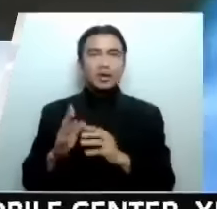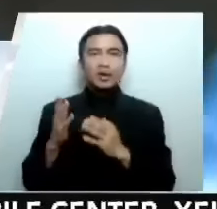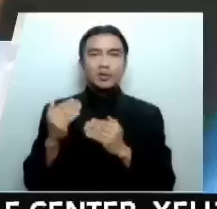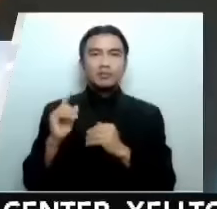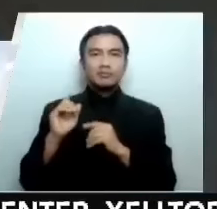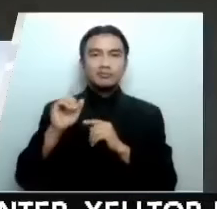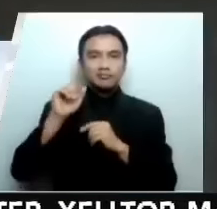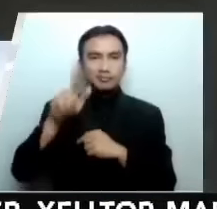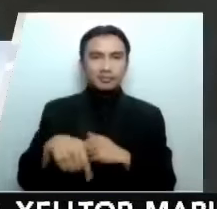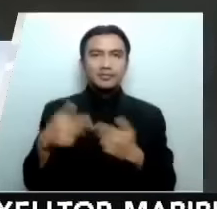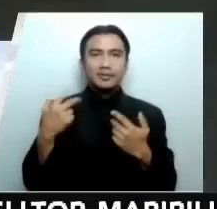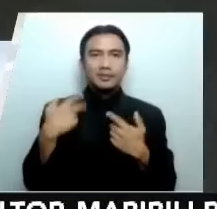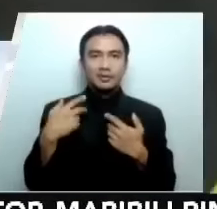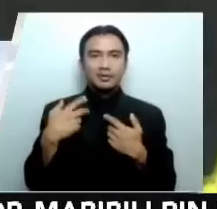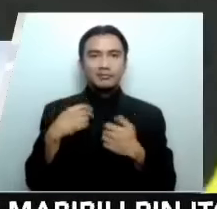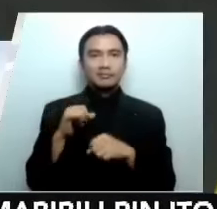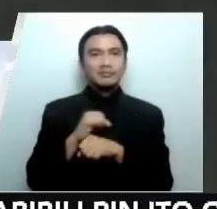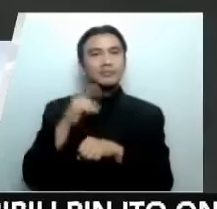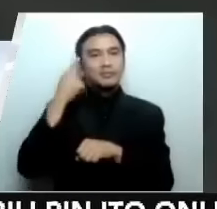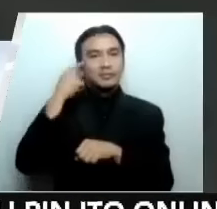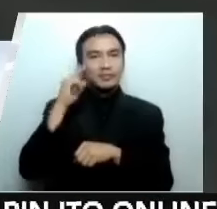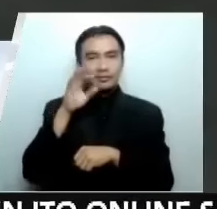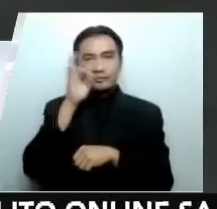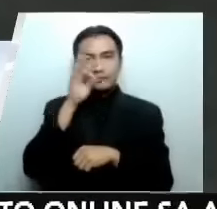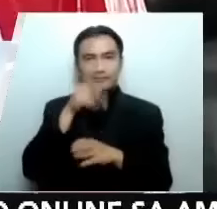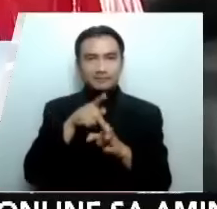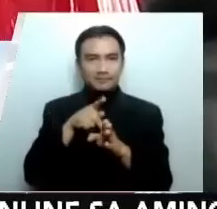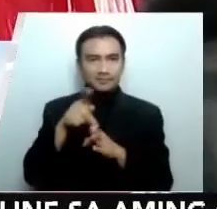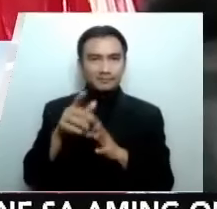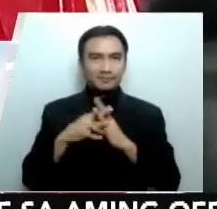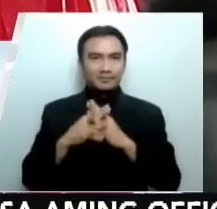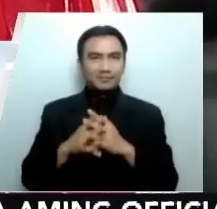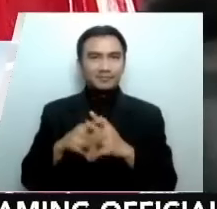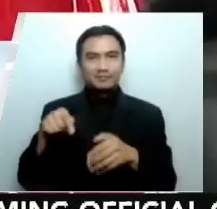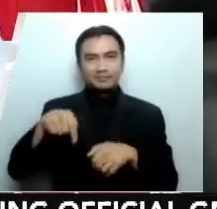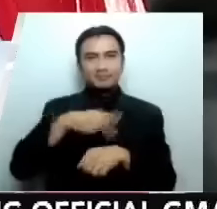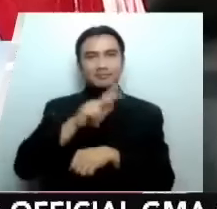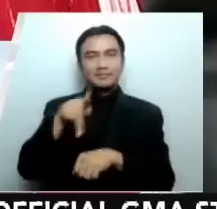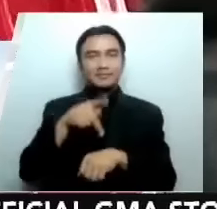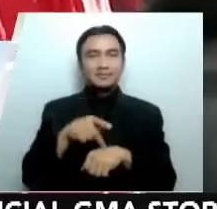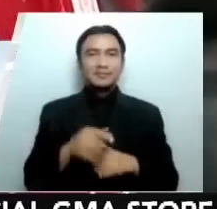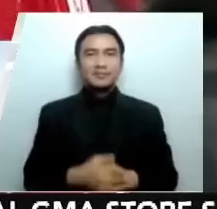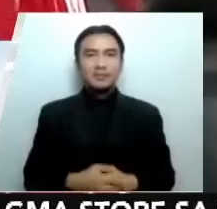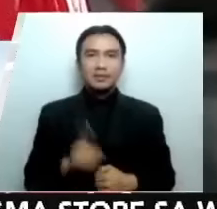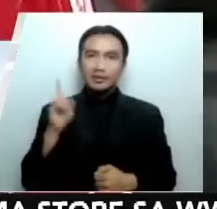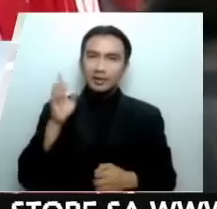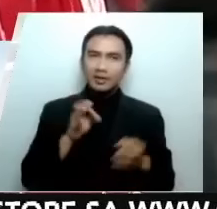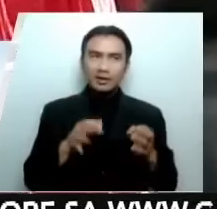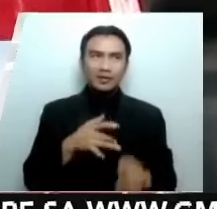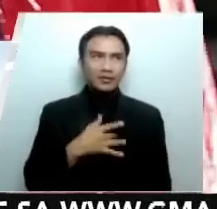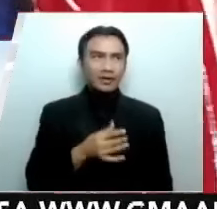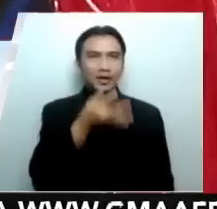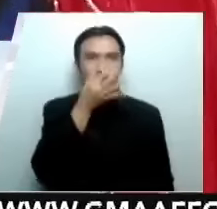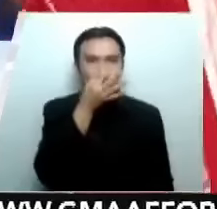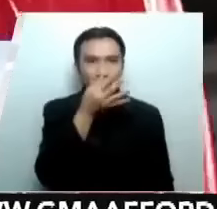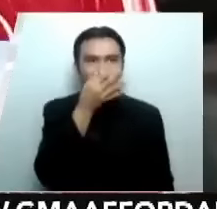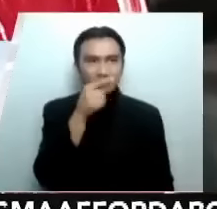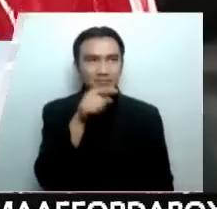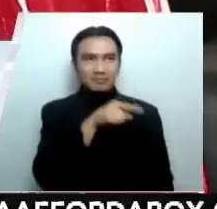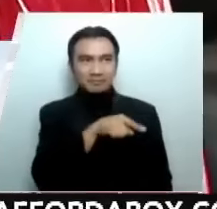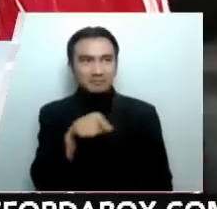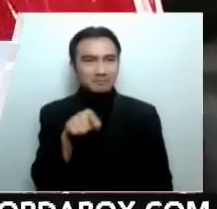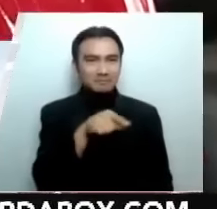ng industriya para sa Pinay professional wrestler sa bansa. I feel like the reason why kukonti lang palang kami sa